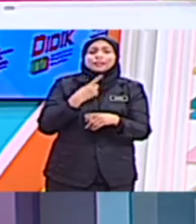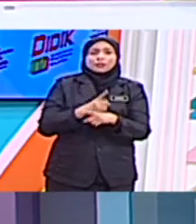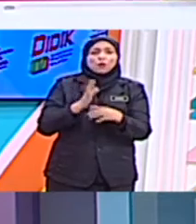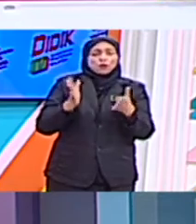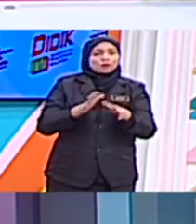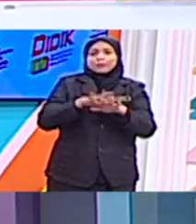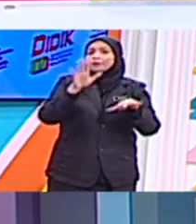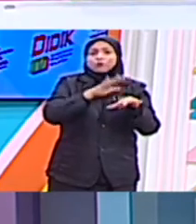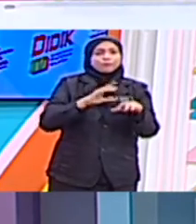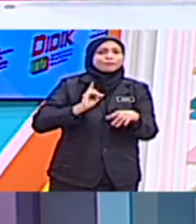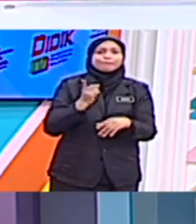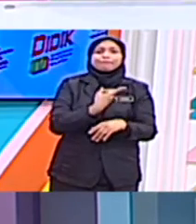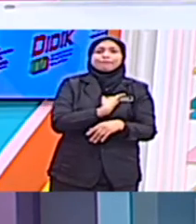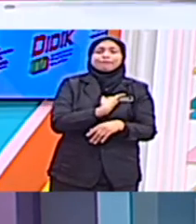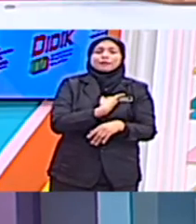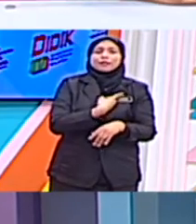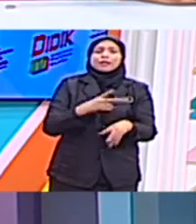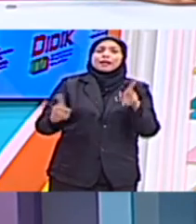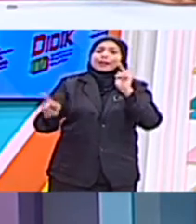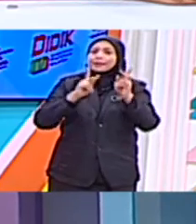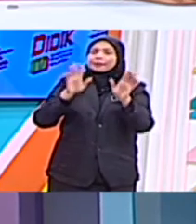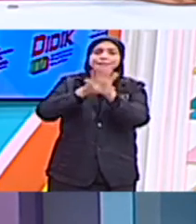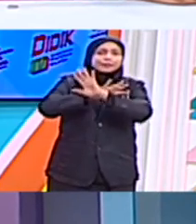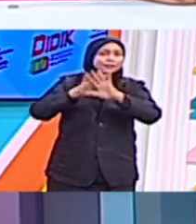katakan tidak kepada apa? Okey, katakan tidak kepada